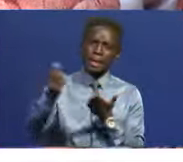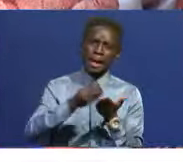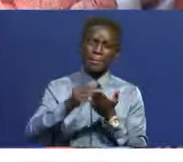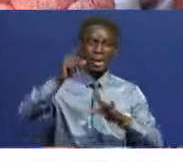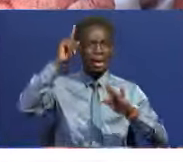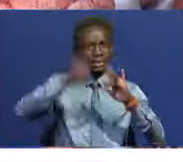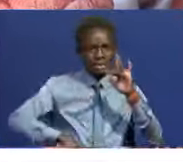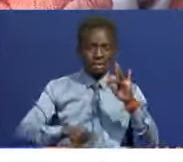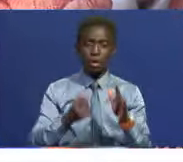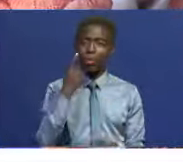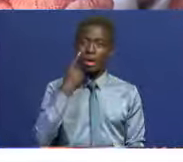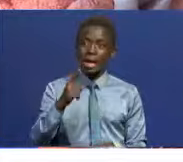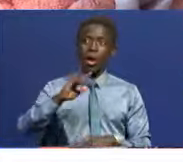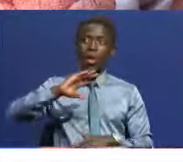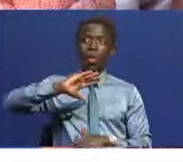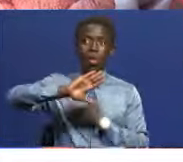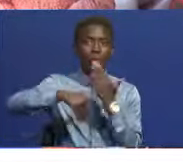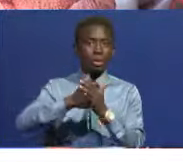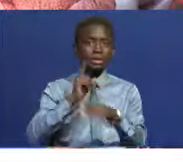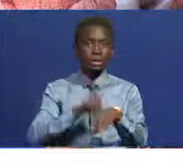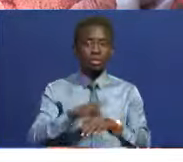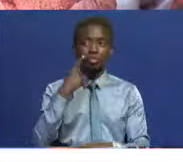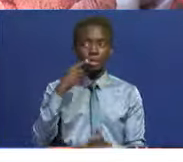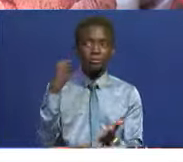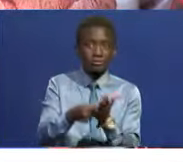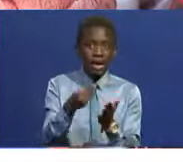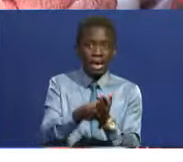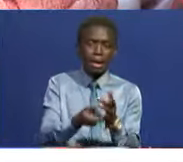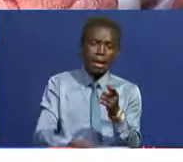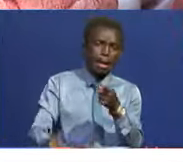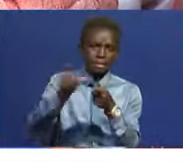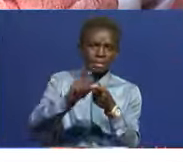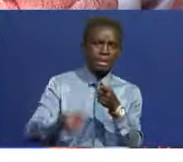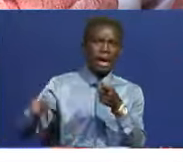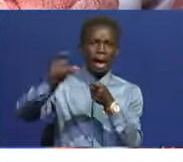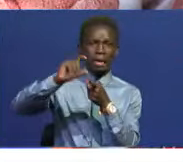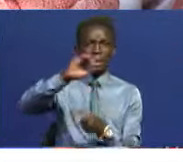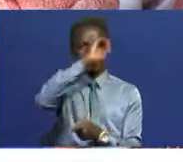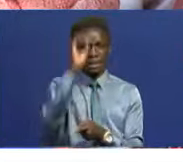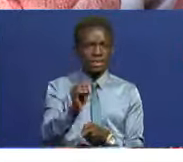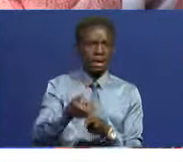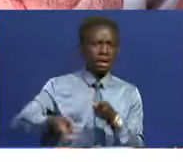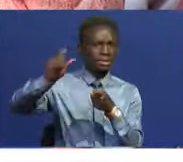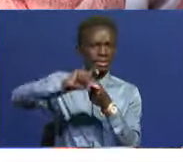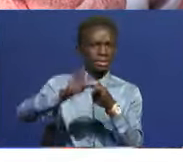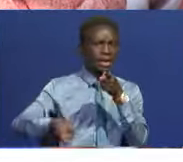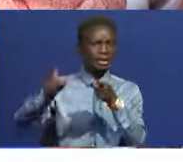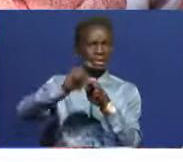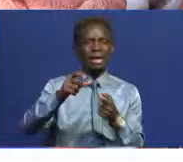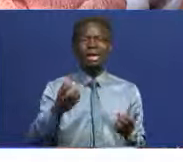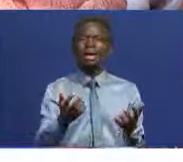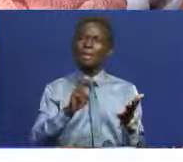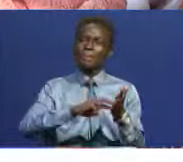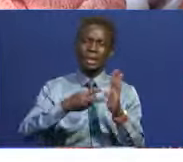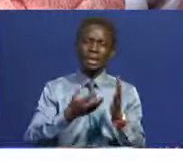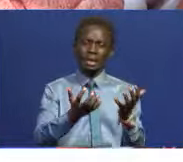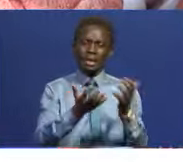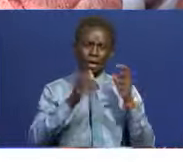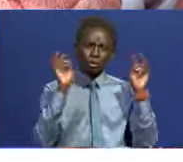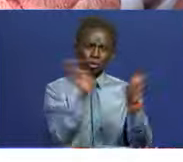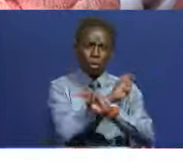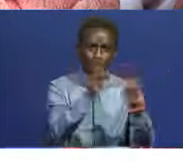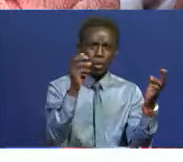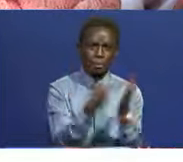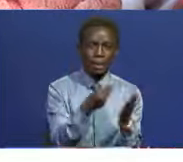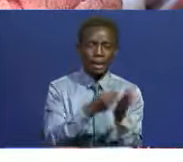kila wakati unapata finance imeweza kuongezeka kwa asilimia fulani, ambapo inazidi sasa utafuta tena pesa nyingine ya kuongezea,